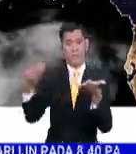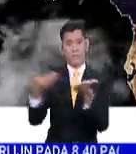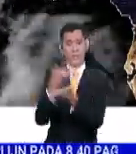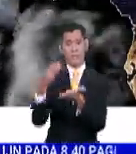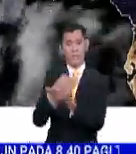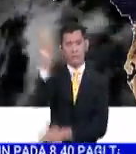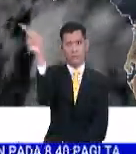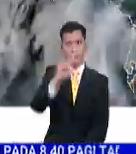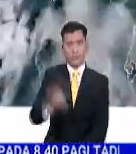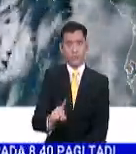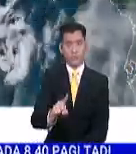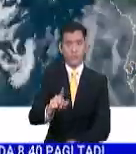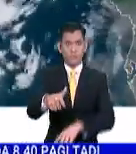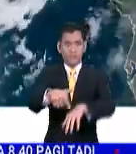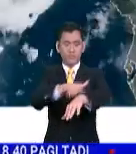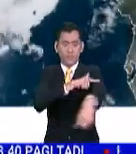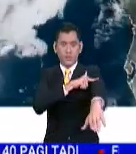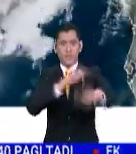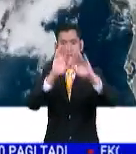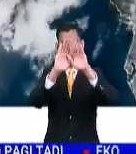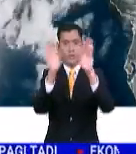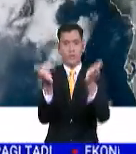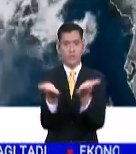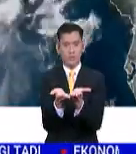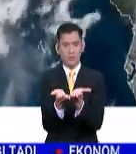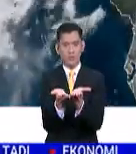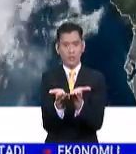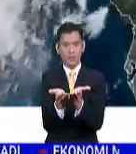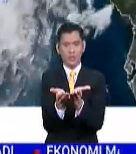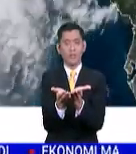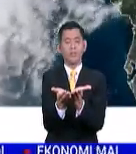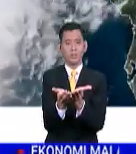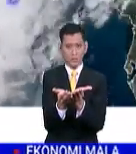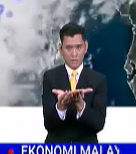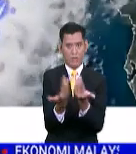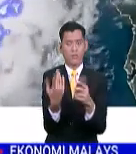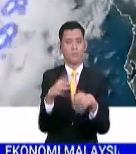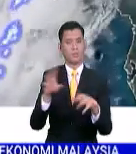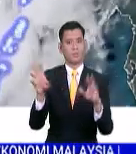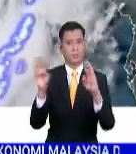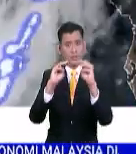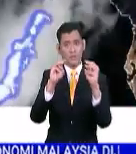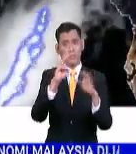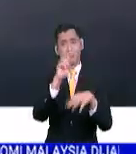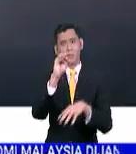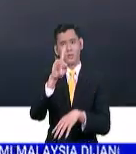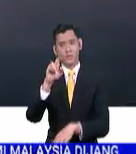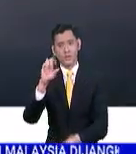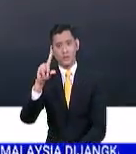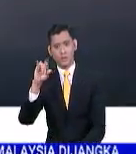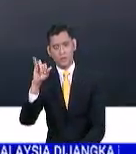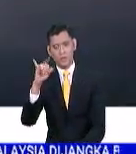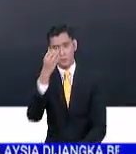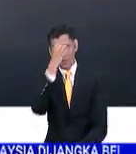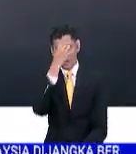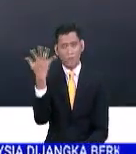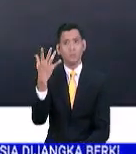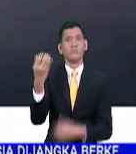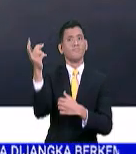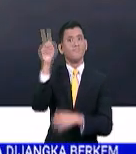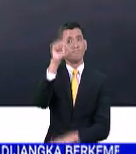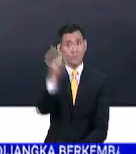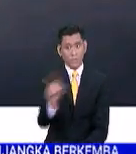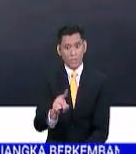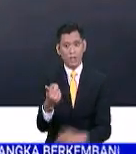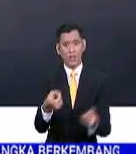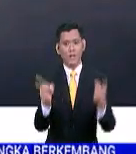sebagai kilat paling panjang di dunia. Menurut Pertubuhan Meteorologi Dunia, pancaran kilat itu bermula berhampiran Bandar